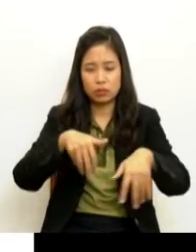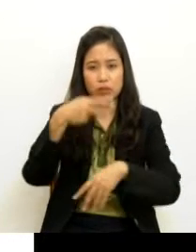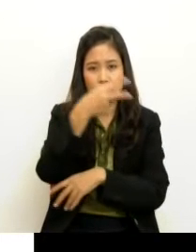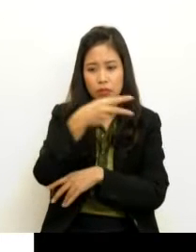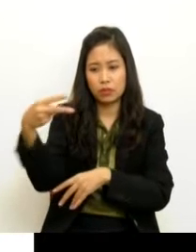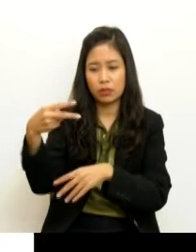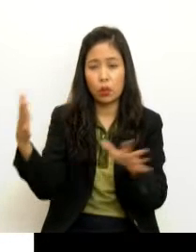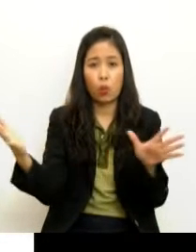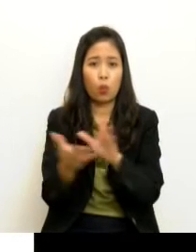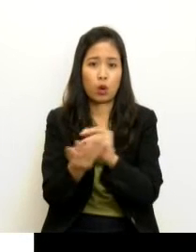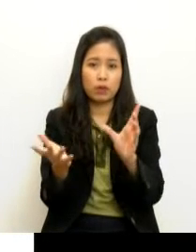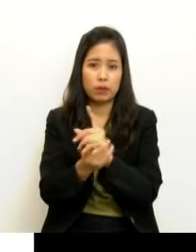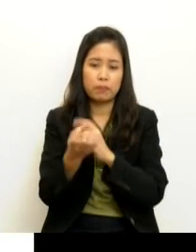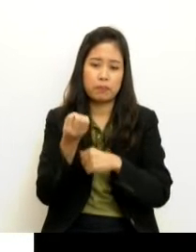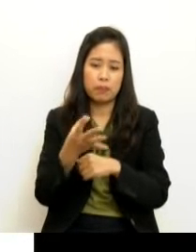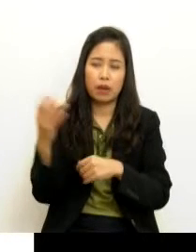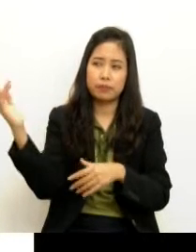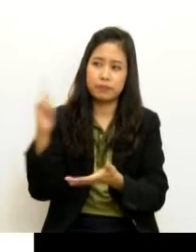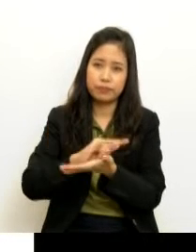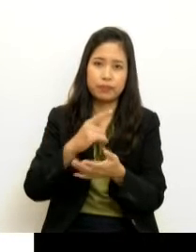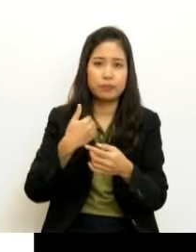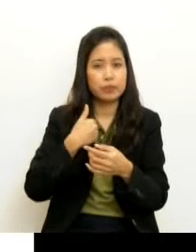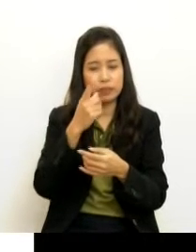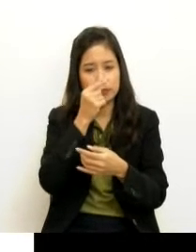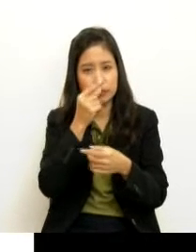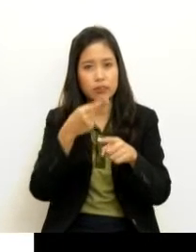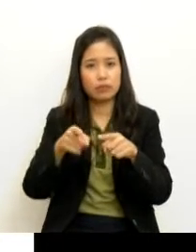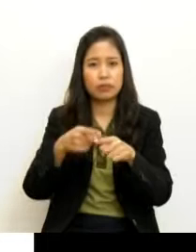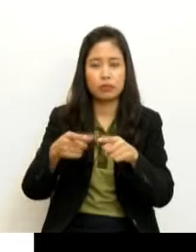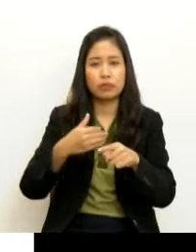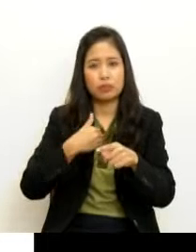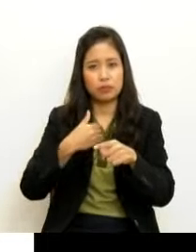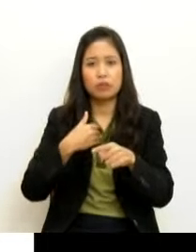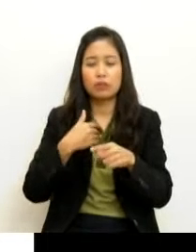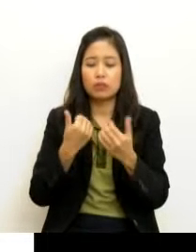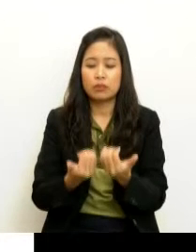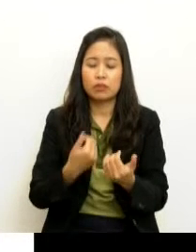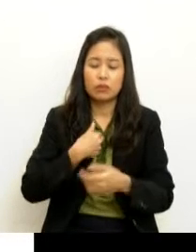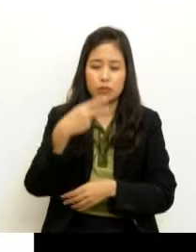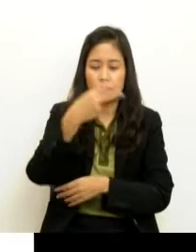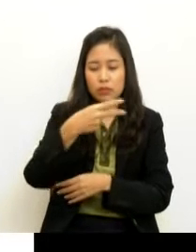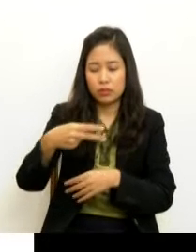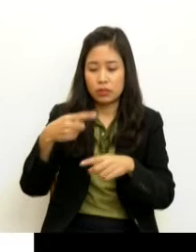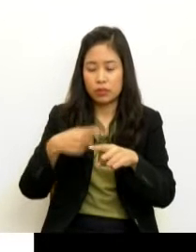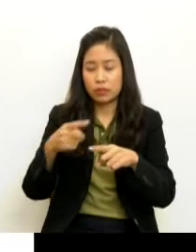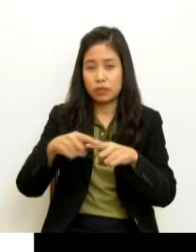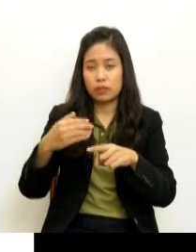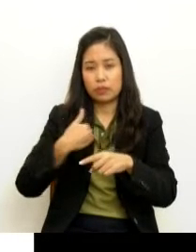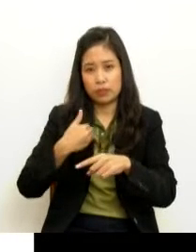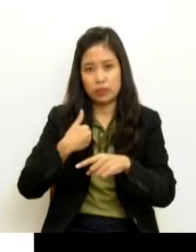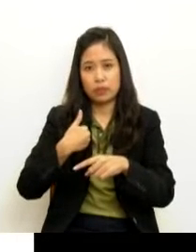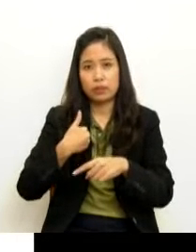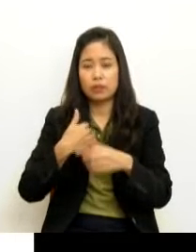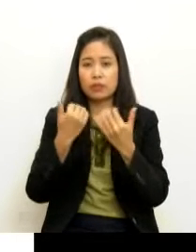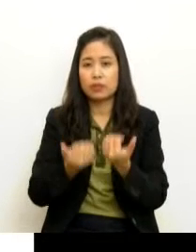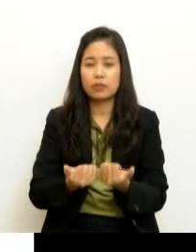ธรรมดังนั้นถ้าหากเราทำโรงเรียนเหล่านี้เป็นโรงเรียนที่เน้นทางด้านภาษาเน้นความหลากหลายทางวัฒนธรรมการประกอบอ